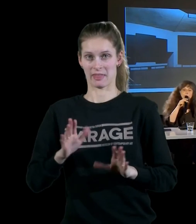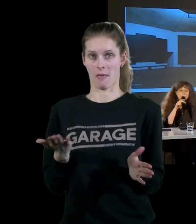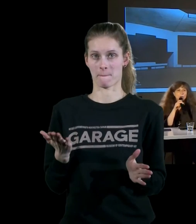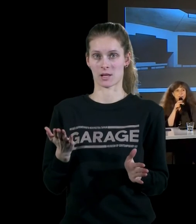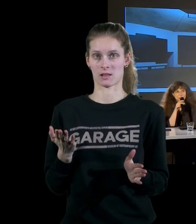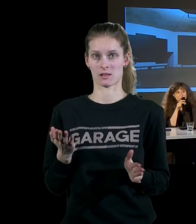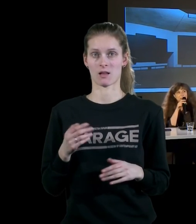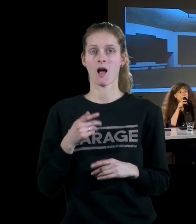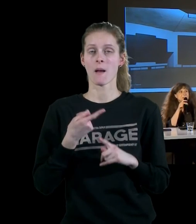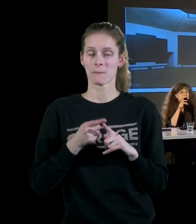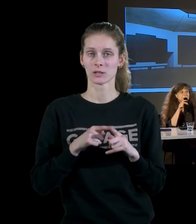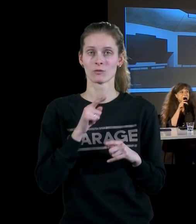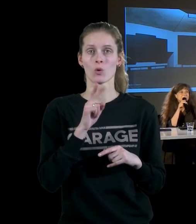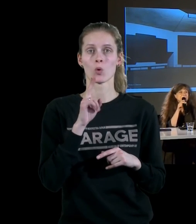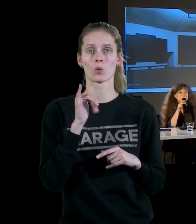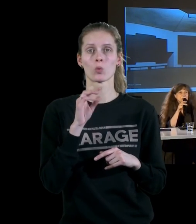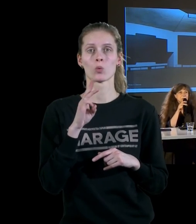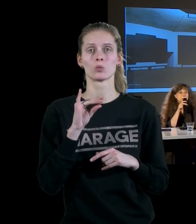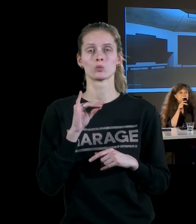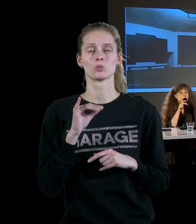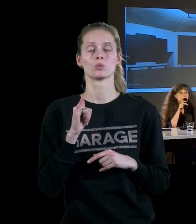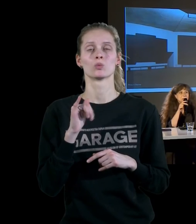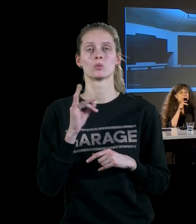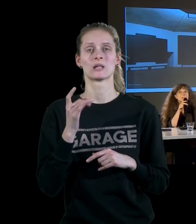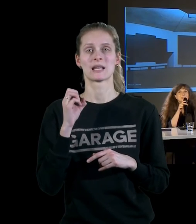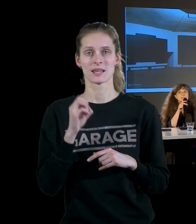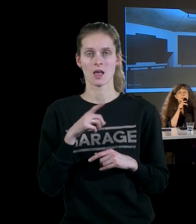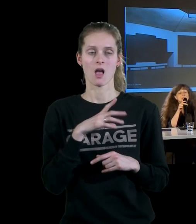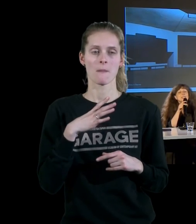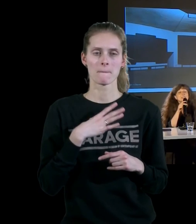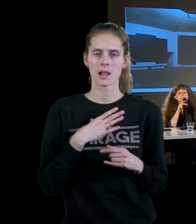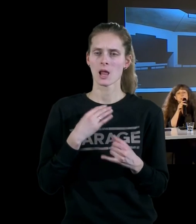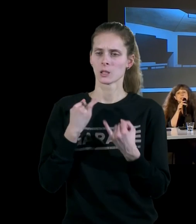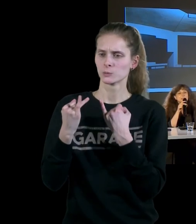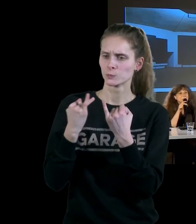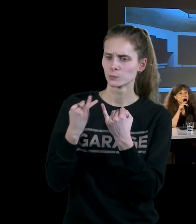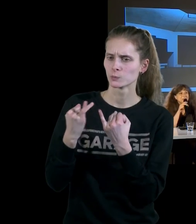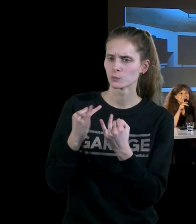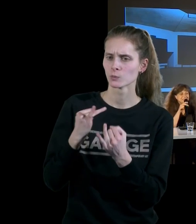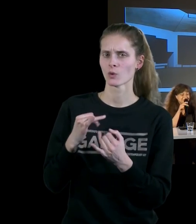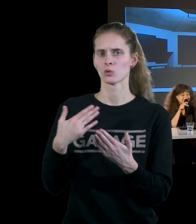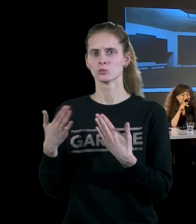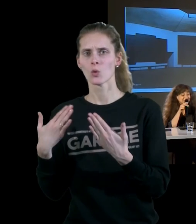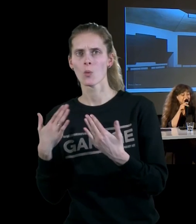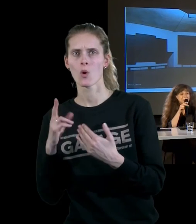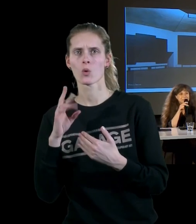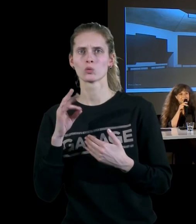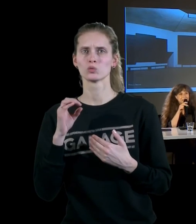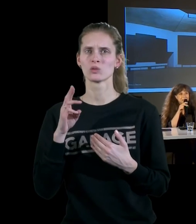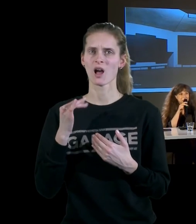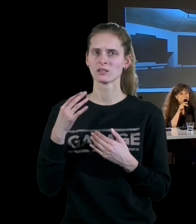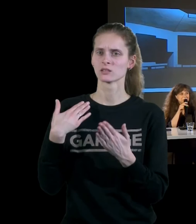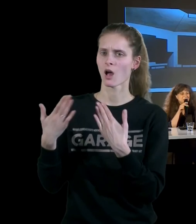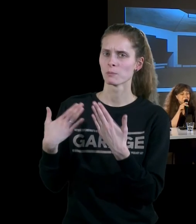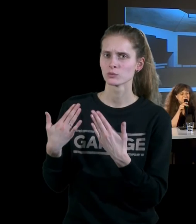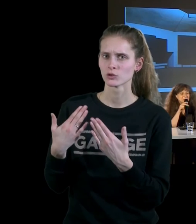Кутюрье был консультантом, наверное, вдохновителем двух самых знаменитых, одних из знаменитых капелл во Франции,